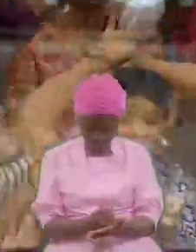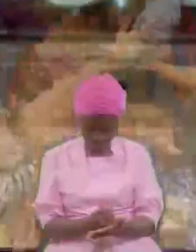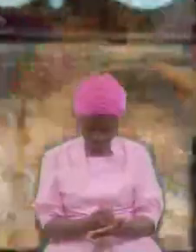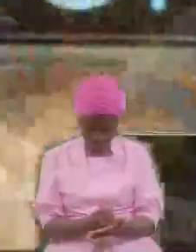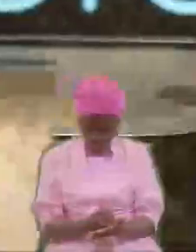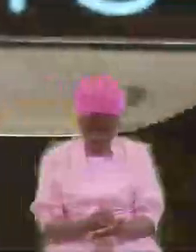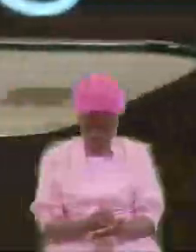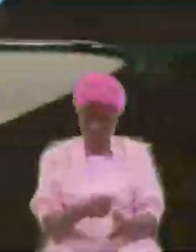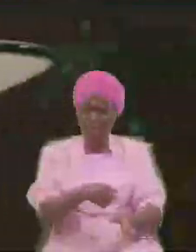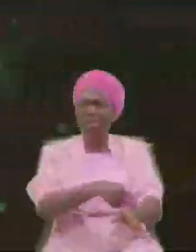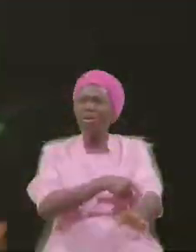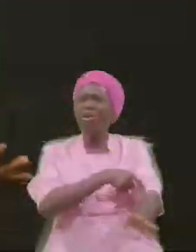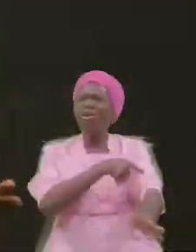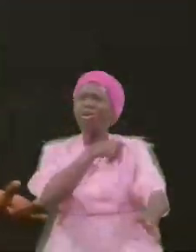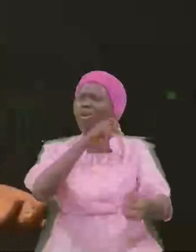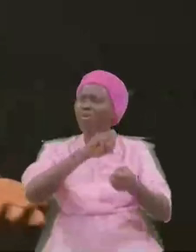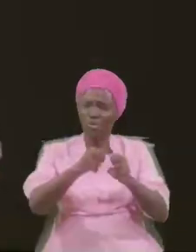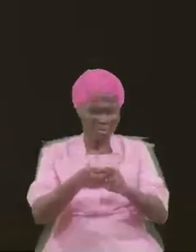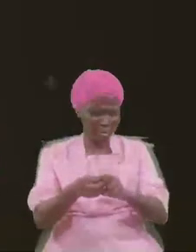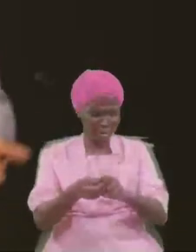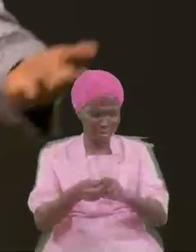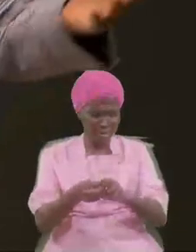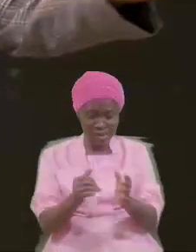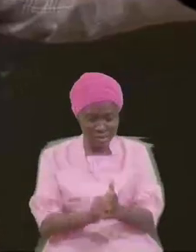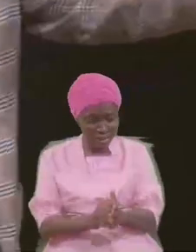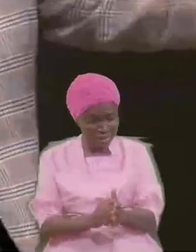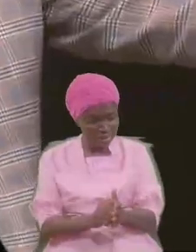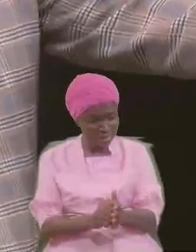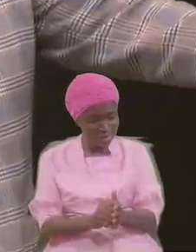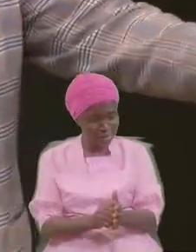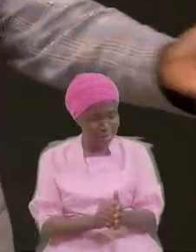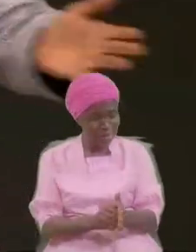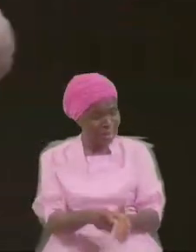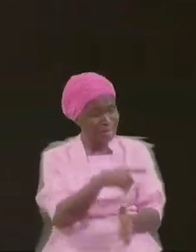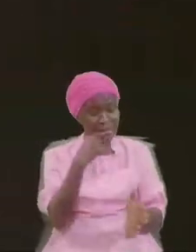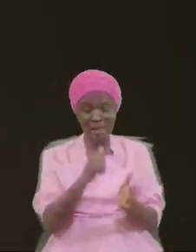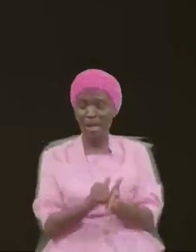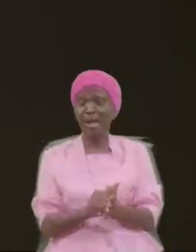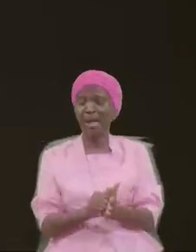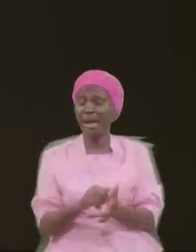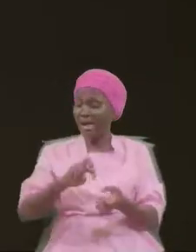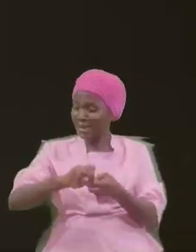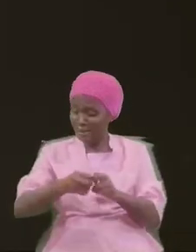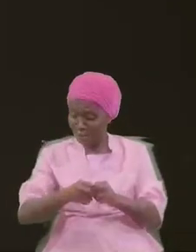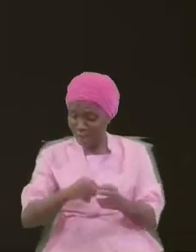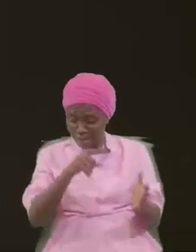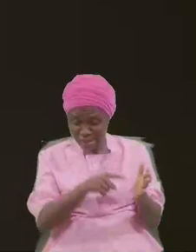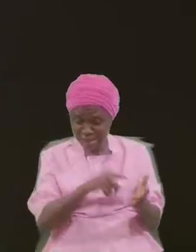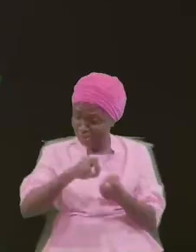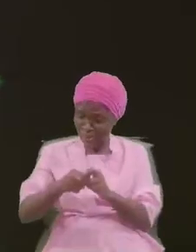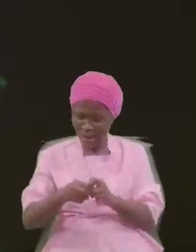Les maladies, les problèmes de longue date, on dit que ceci est incurable, l'autre est